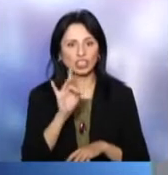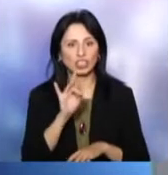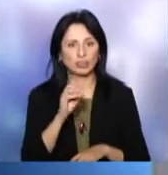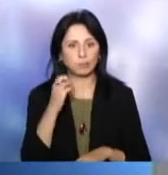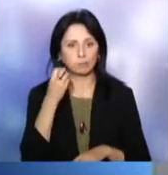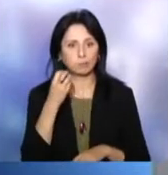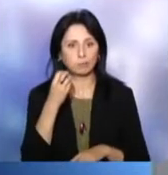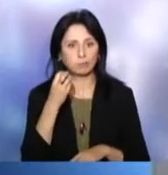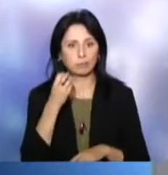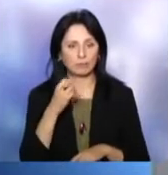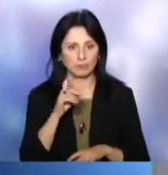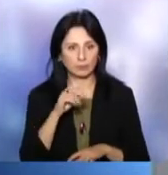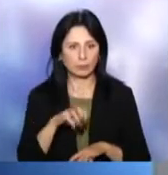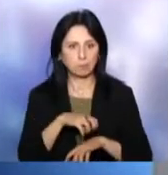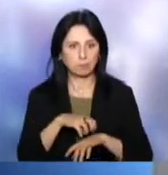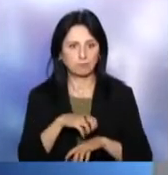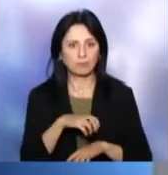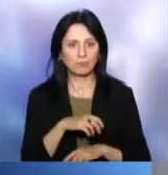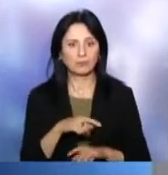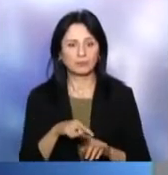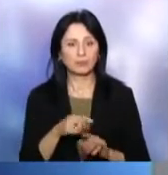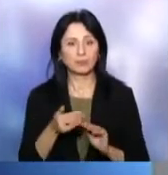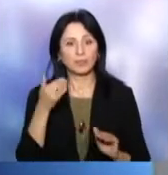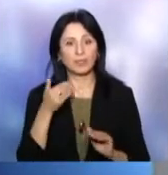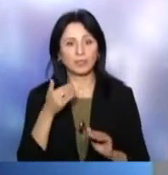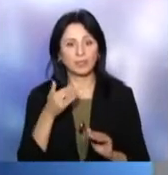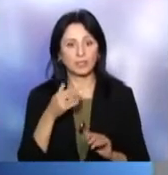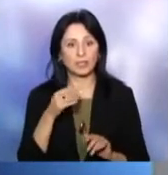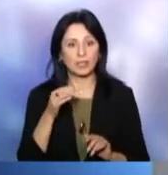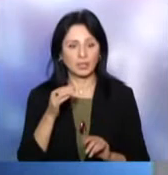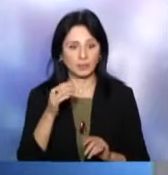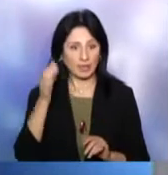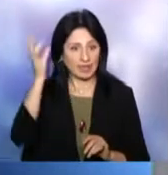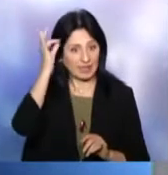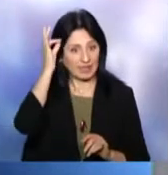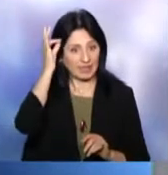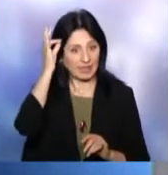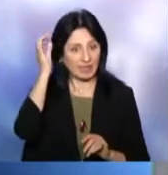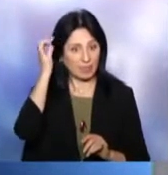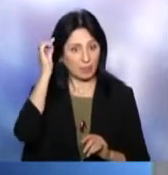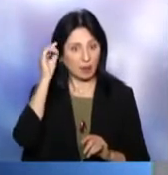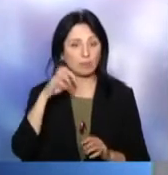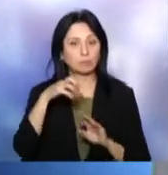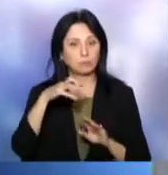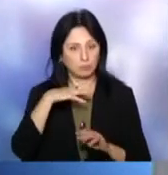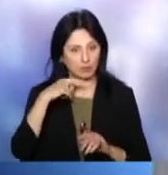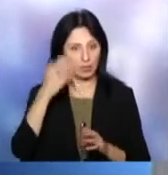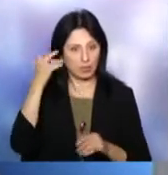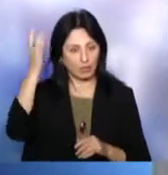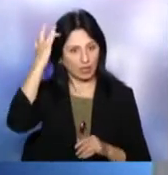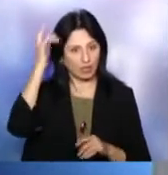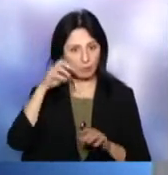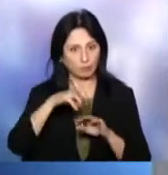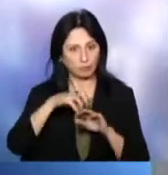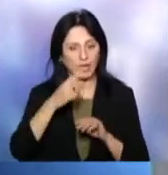აქვს ქალბატონს და ამას წინ უსწრებდა თავის თმიან ნაწილში საკმაოდ მოზრდილი ცხიმგროვებიო,